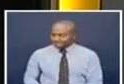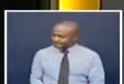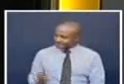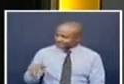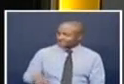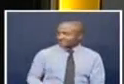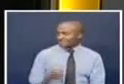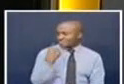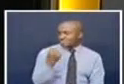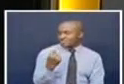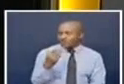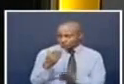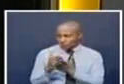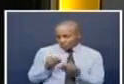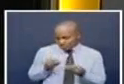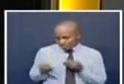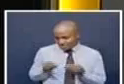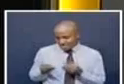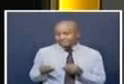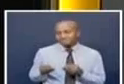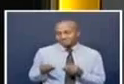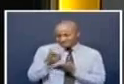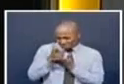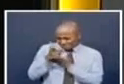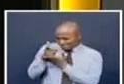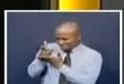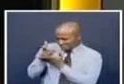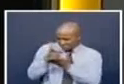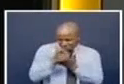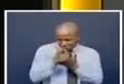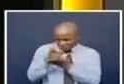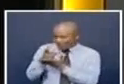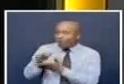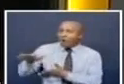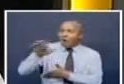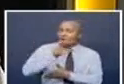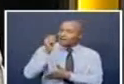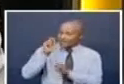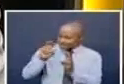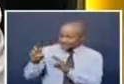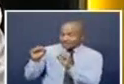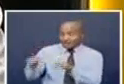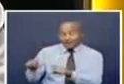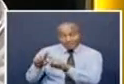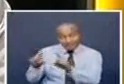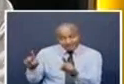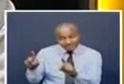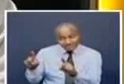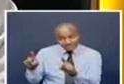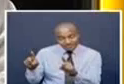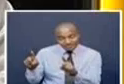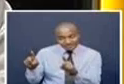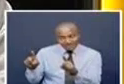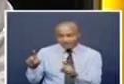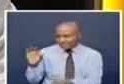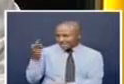hivi karibuni Busia ilikuwa ikiangazwa sana kisiasa katika jamhuri. Lakini kitu ambayo inaitwa Third